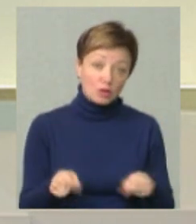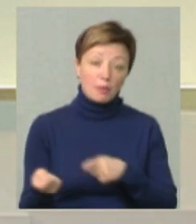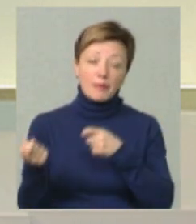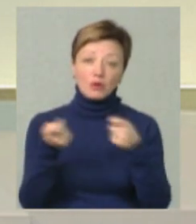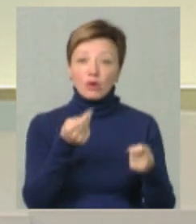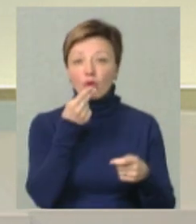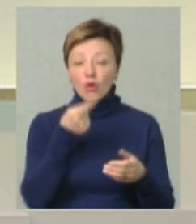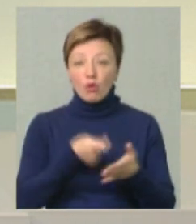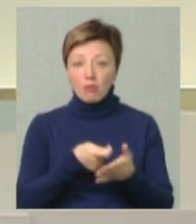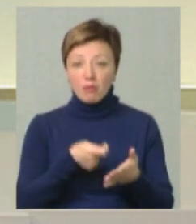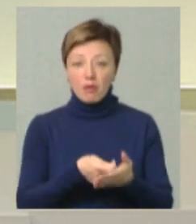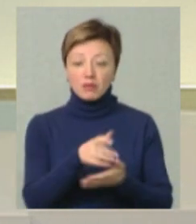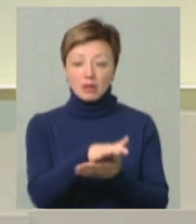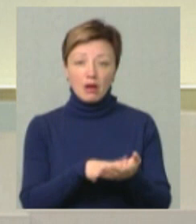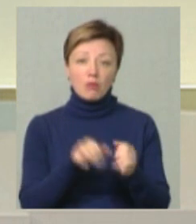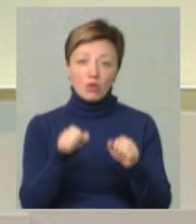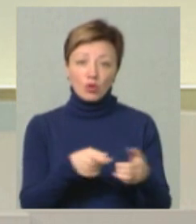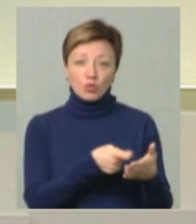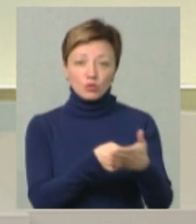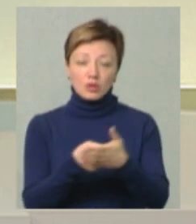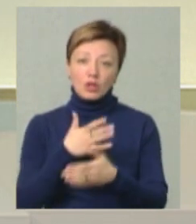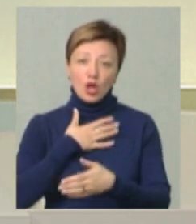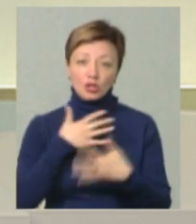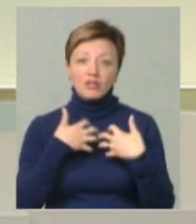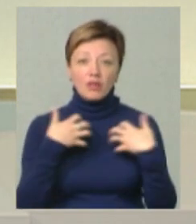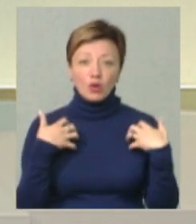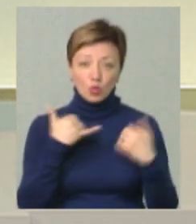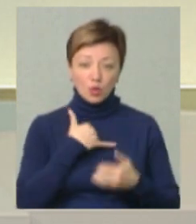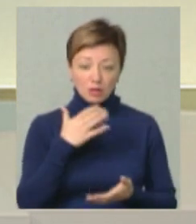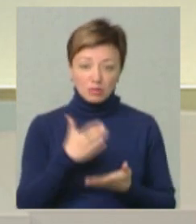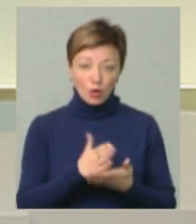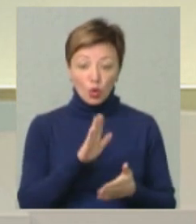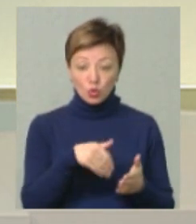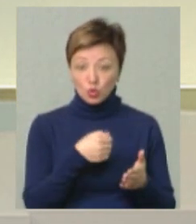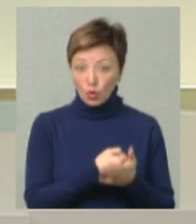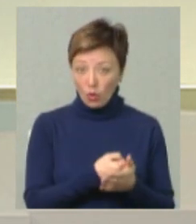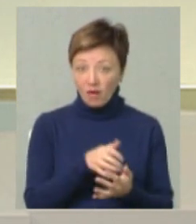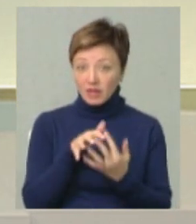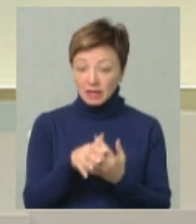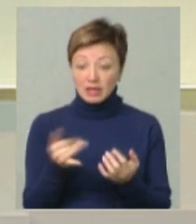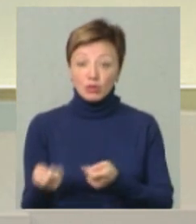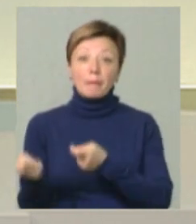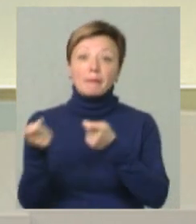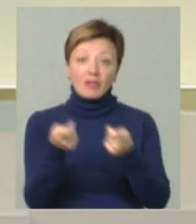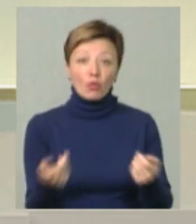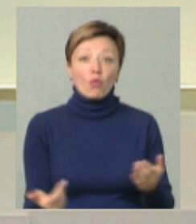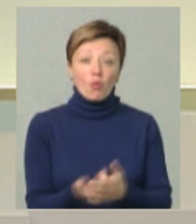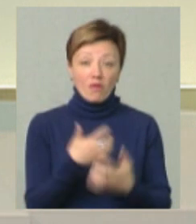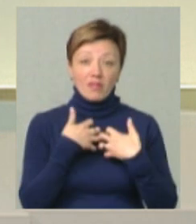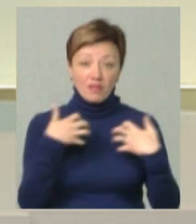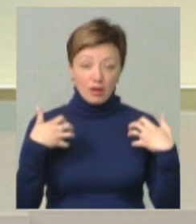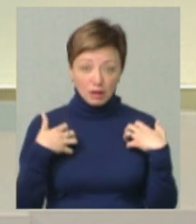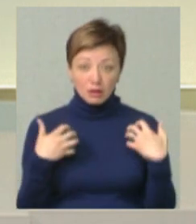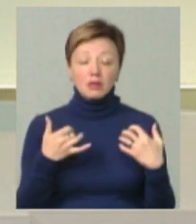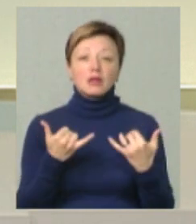привозити корма, щоб ми надалі могли, скажімо так, для наших тварин, які в нас прибували до війни і які вже зараз в нас є і